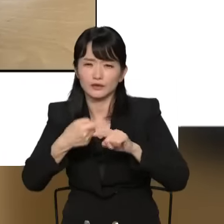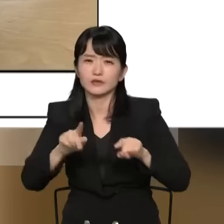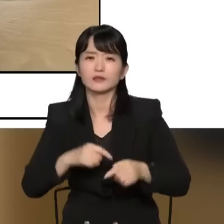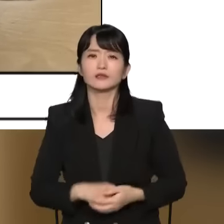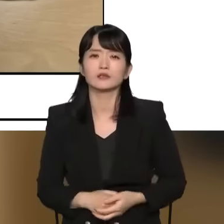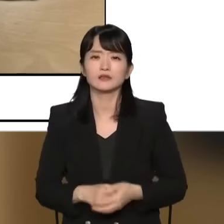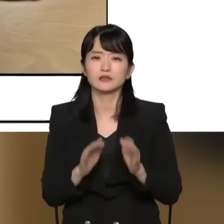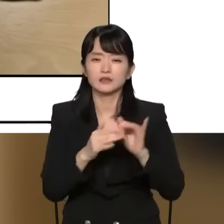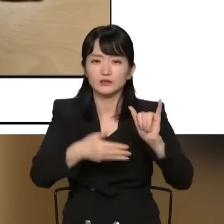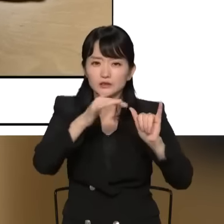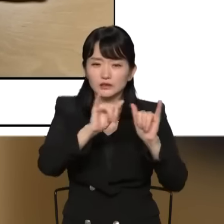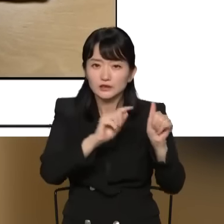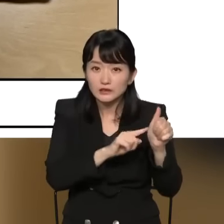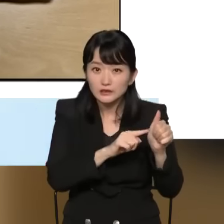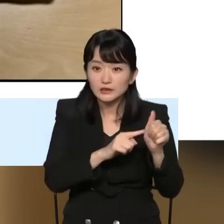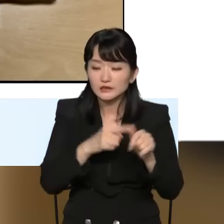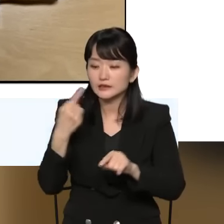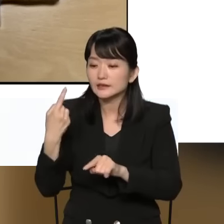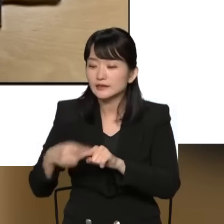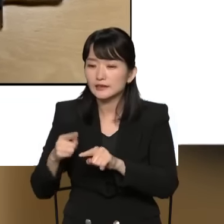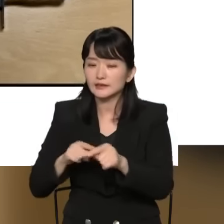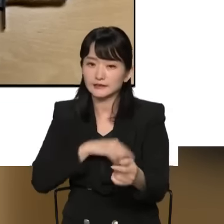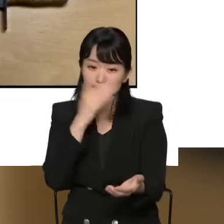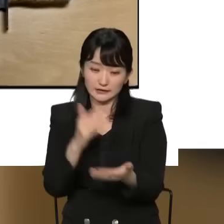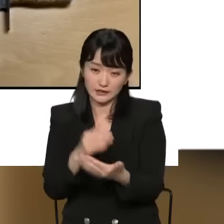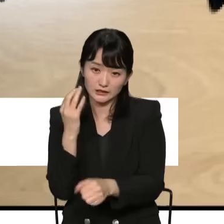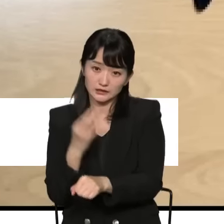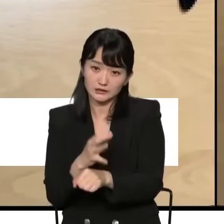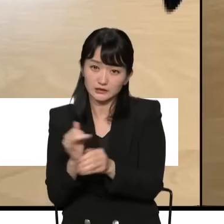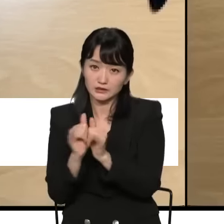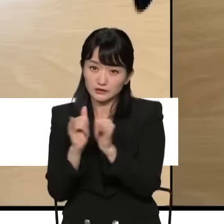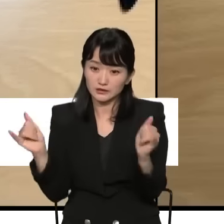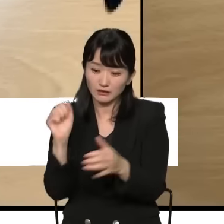이 유튜버에게 도검을 다량으로 구매한 구매자